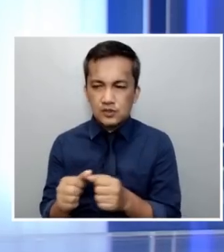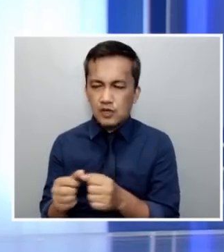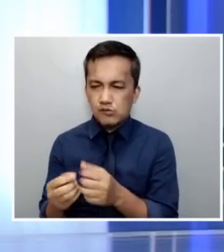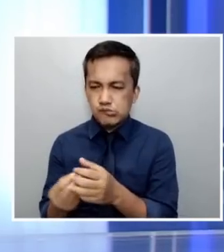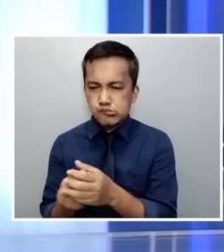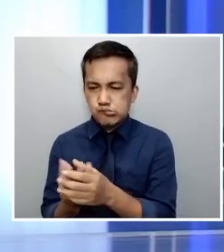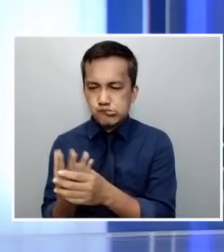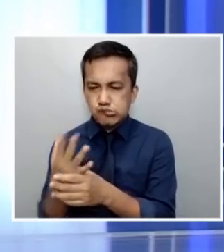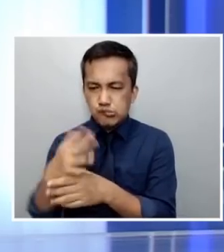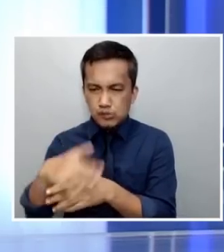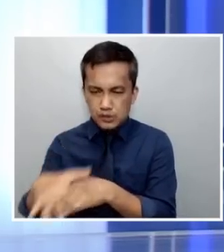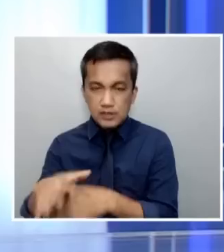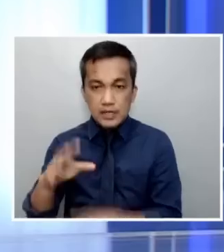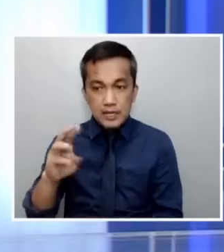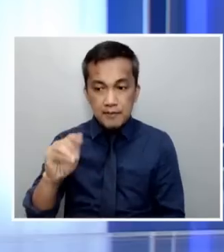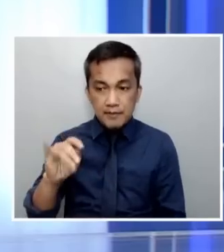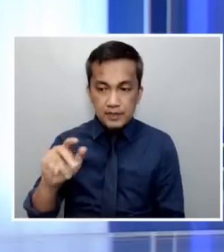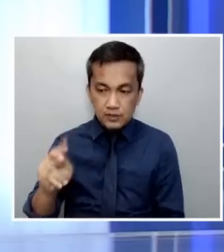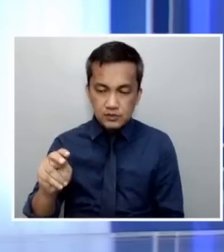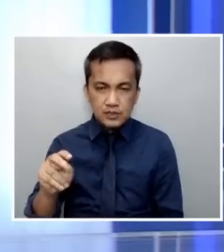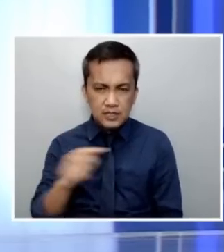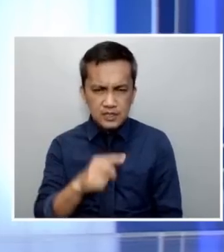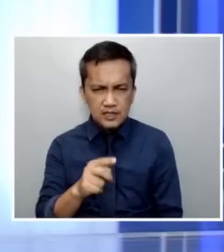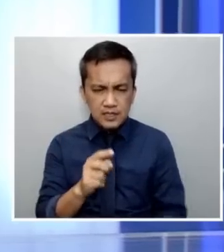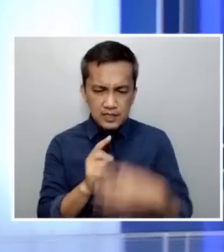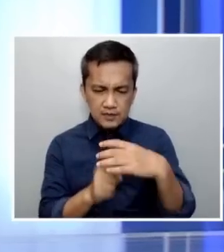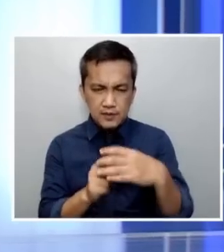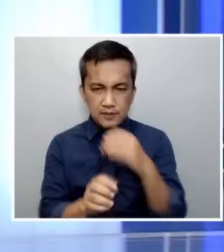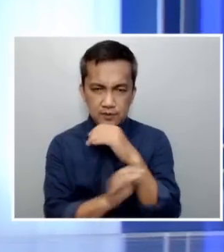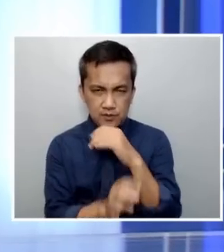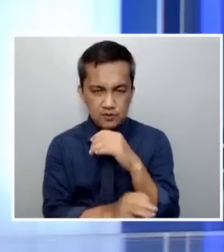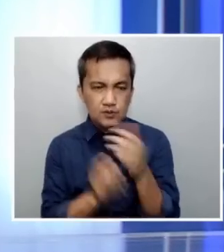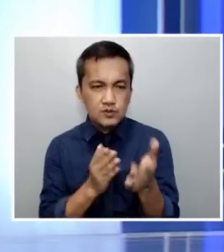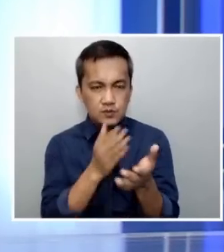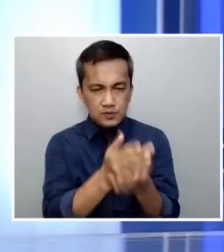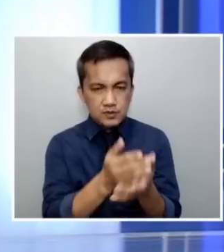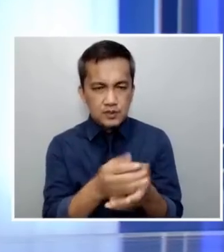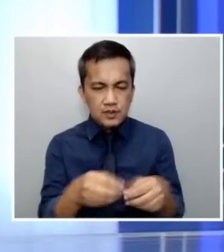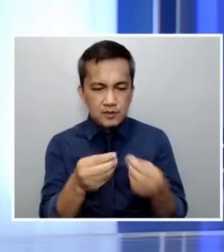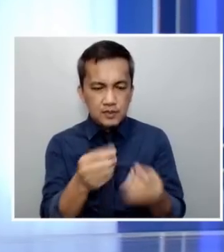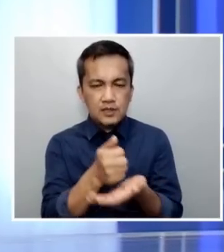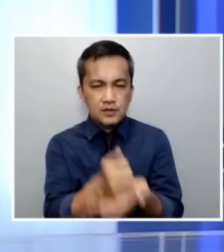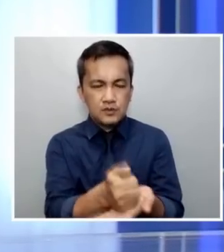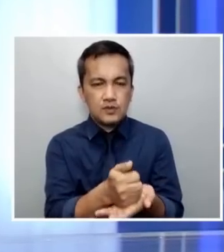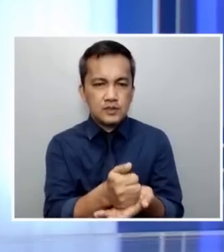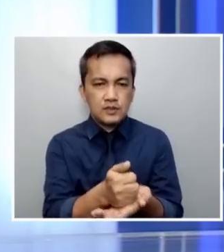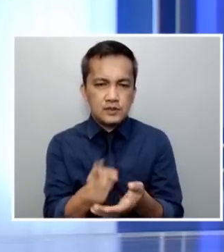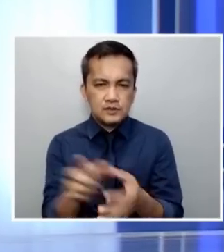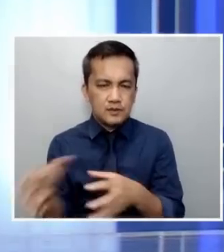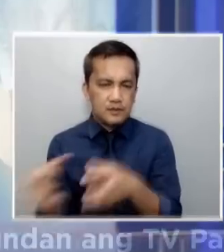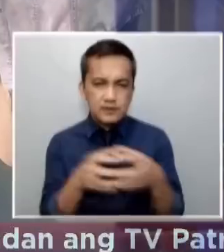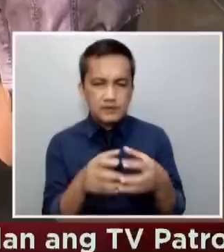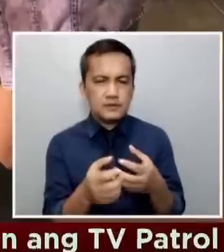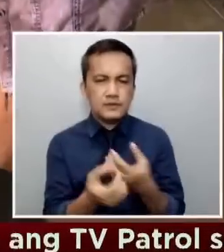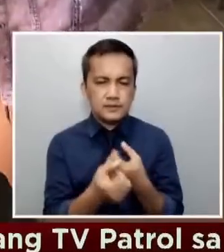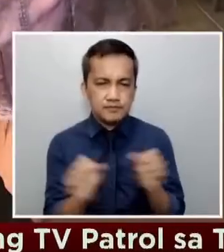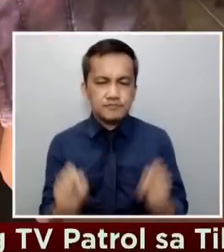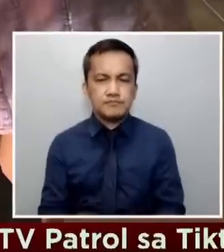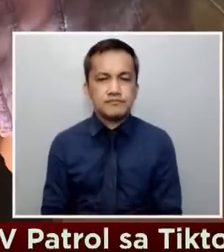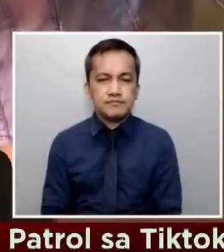Mayon. Naroon naman ang ABS-CBN Foundation para magbigay ng tulong sa mga nagsilikas.